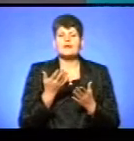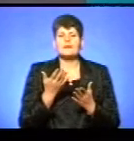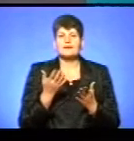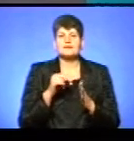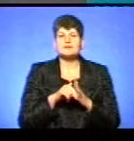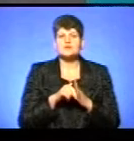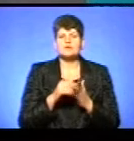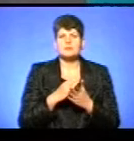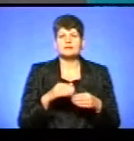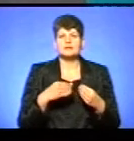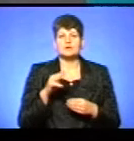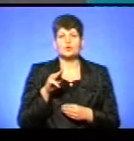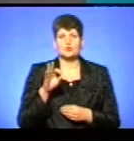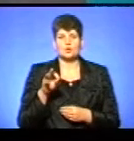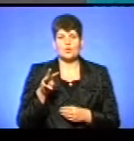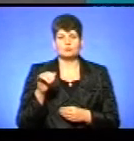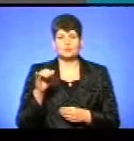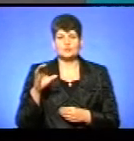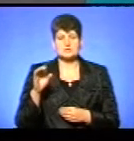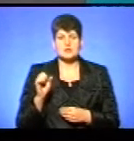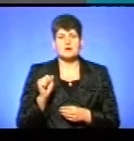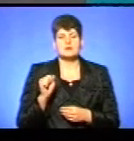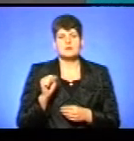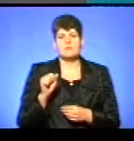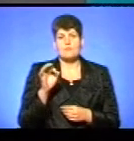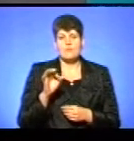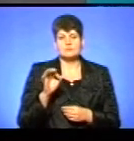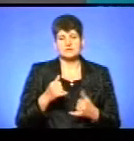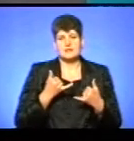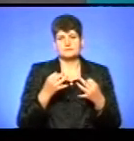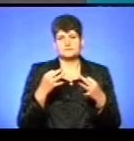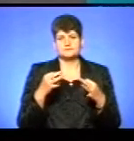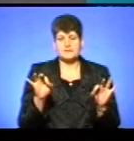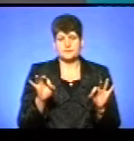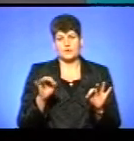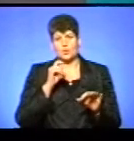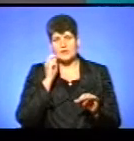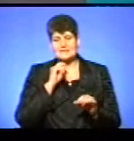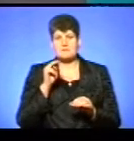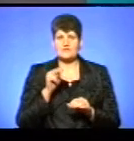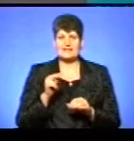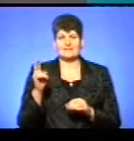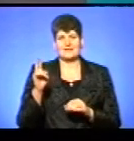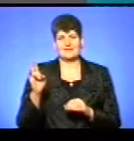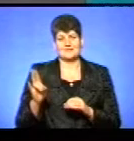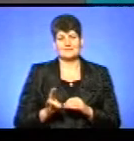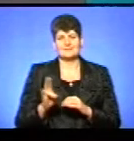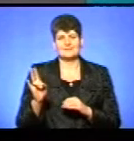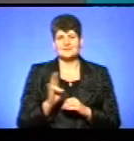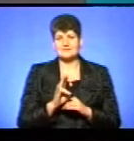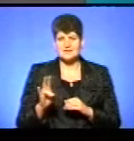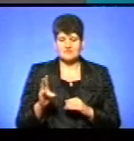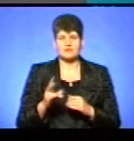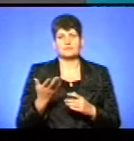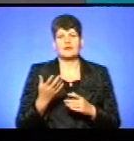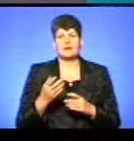має надання Томосу про автокефалію Українській Православній Церкві. Приєднуйтеся до нашої розмови. Телефон студії будете